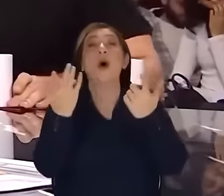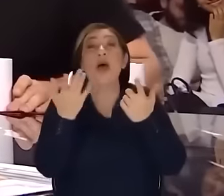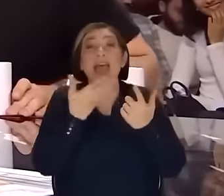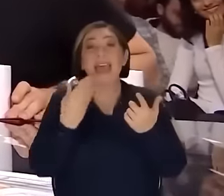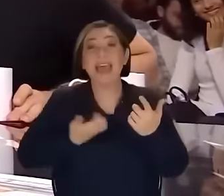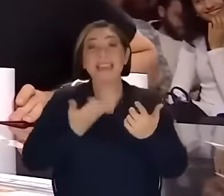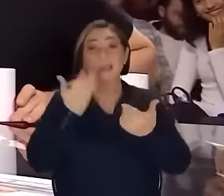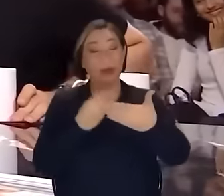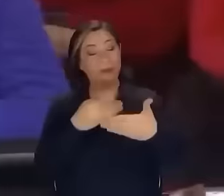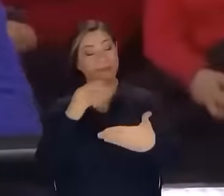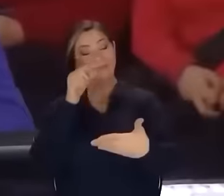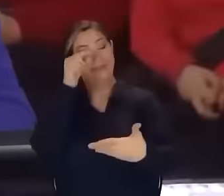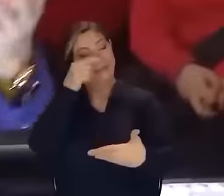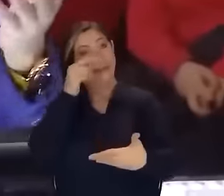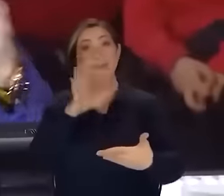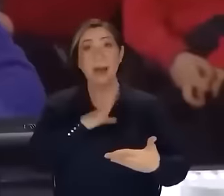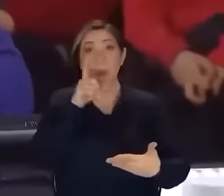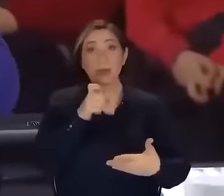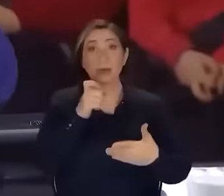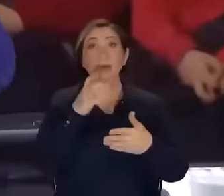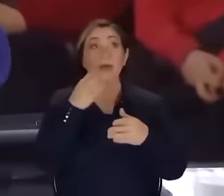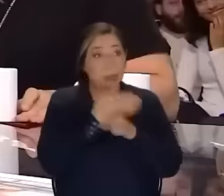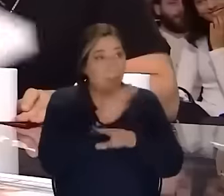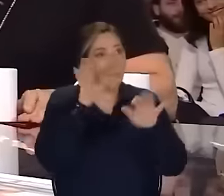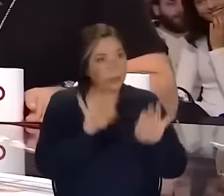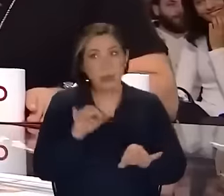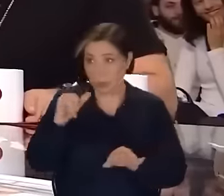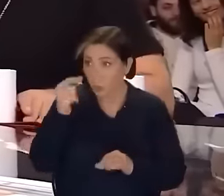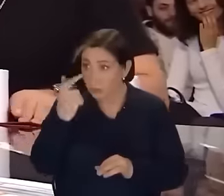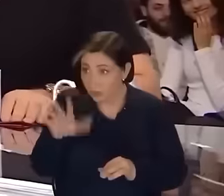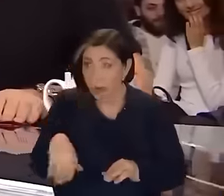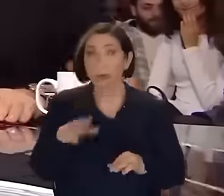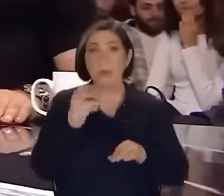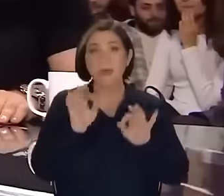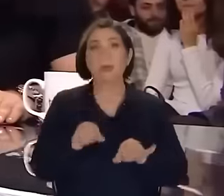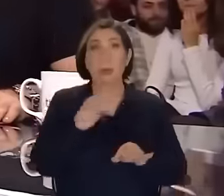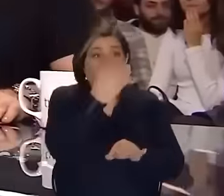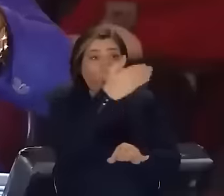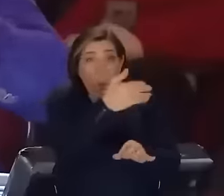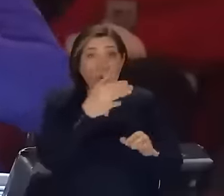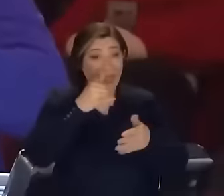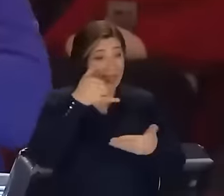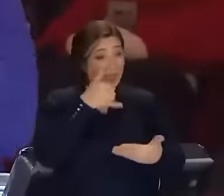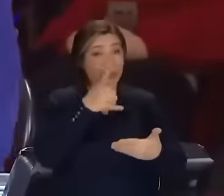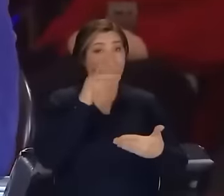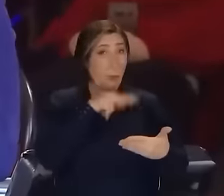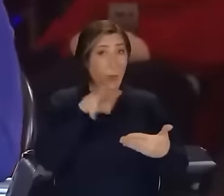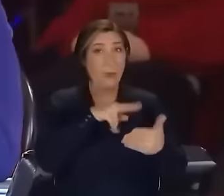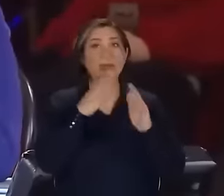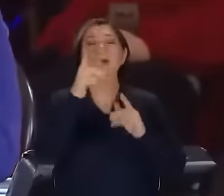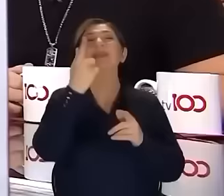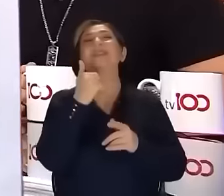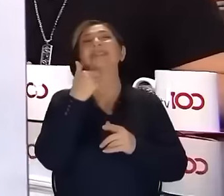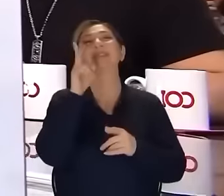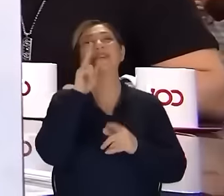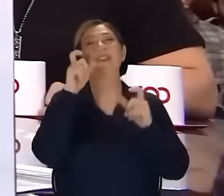Bari yakışıklı olayım. Niye gözlük... duvara yapıyorsun? Var mı? Başladı. Yakın gözlüğüm başladı. Maşallah. Var işte o. Yakın gözlüğüm o. Bu çok tatlı.